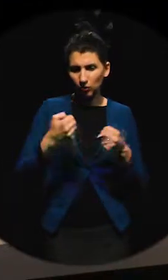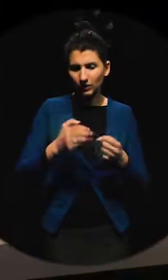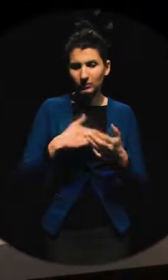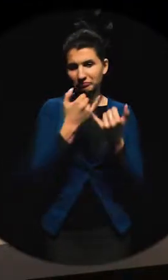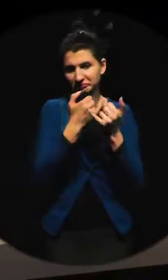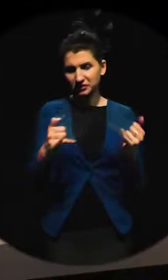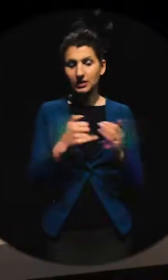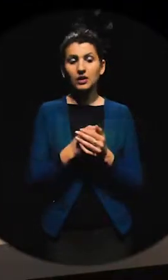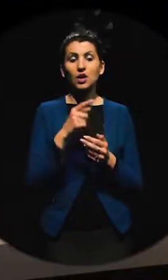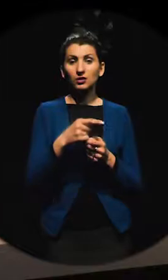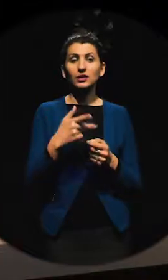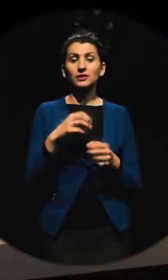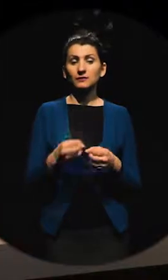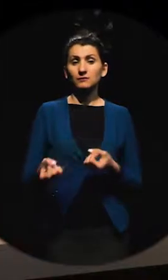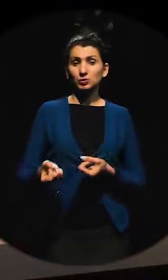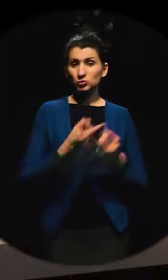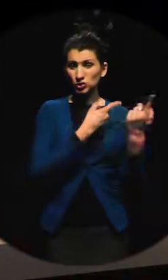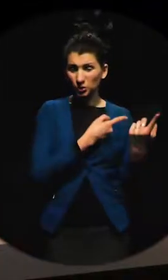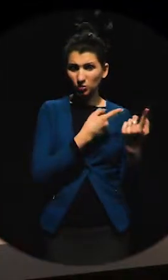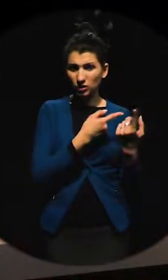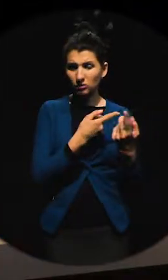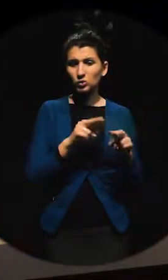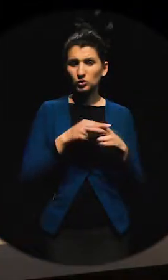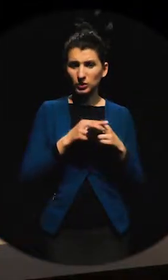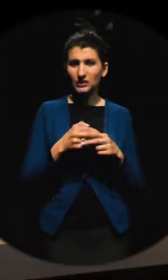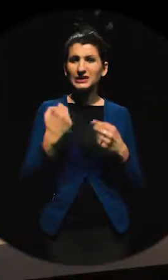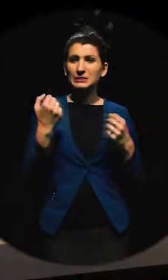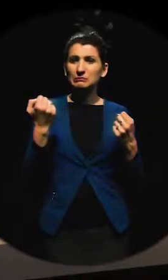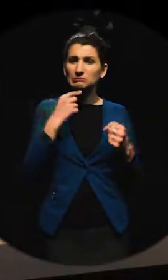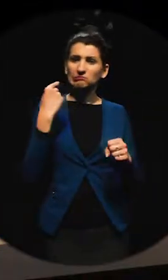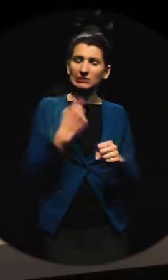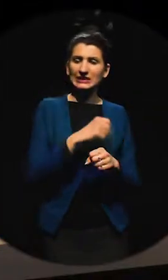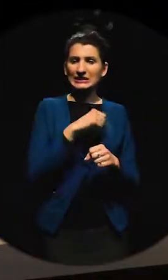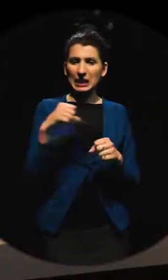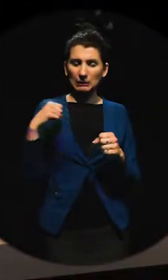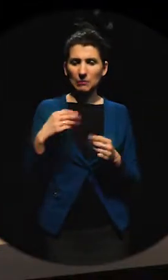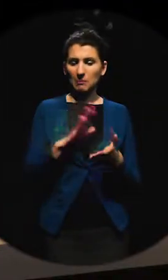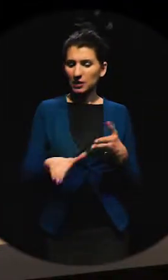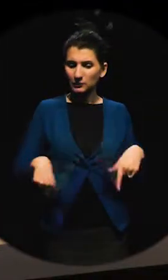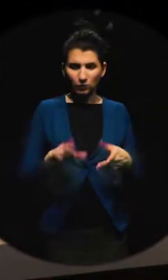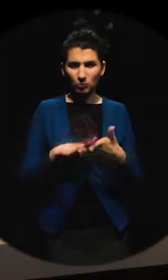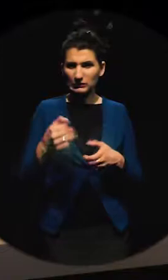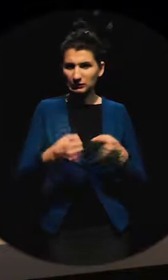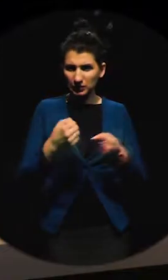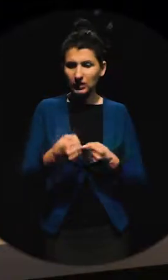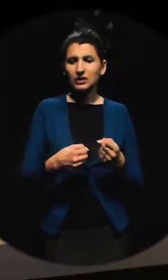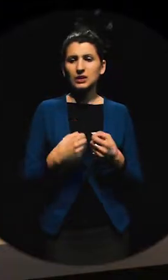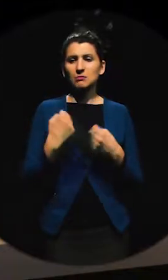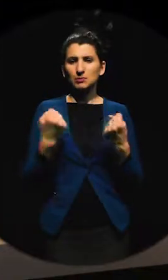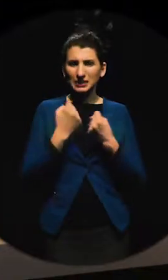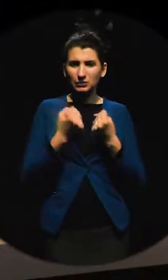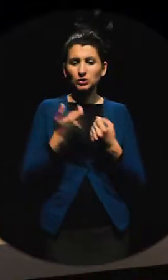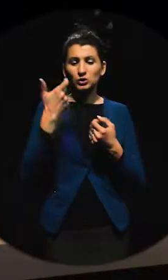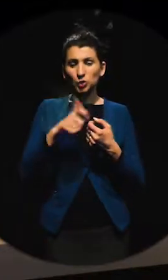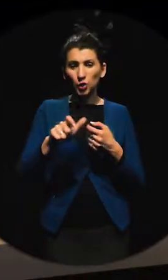wspomagających porzuciły te urządzenia i postanowiły wspiąć się o własnych siłach po niemalże 100